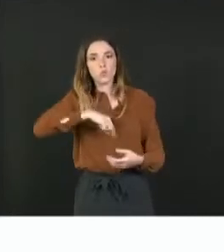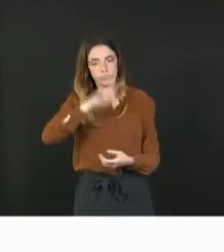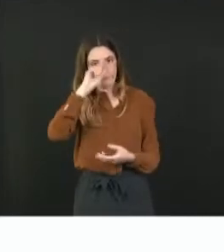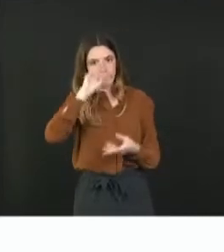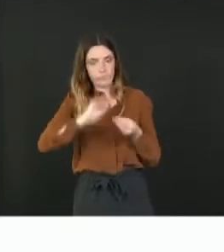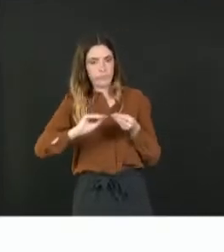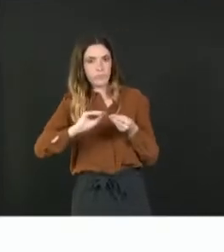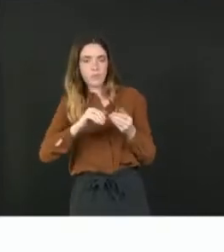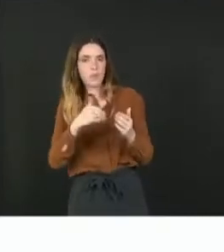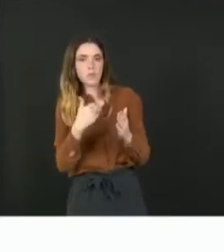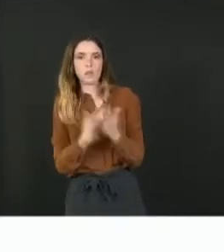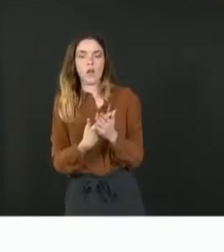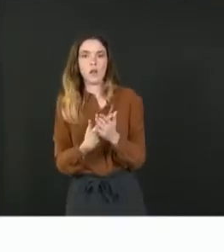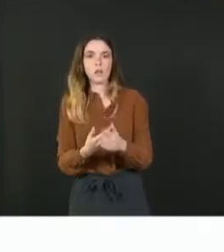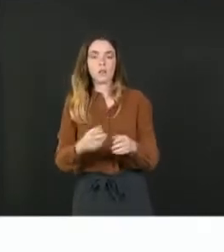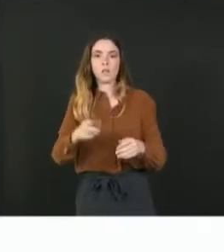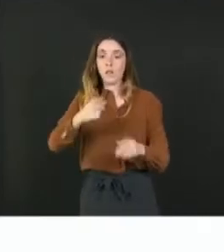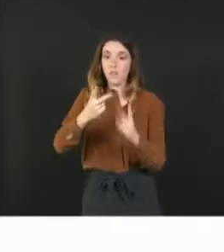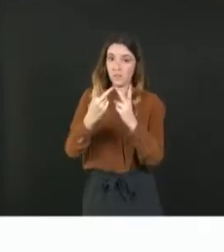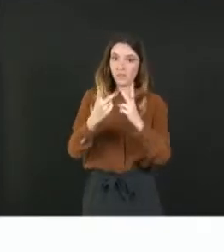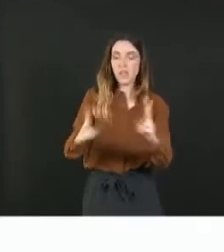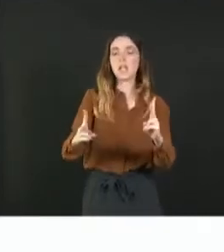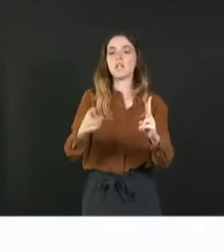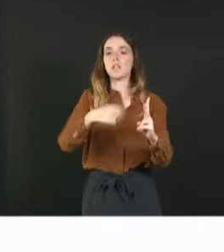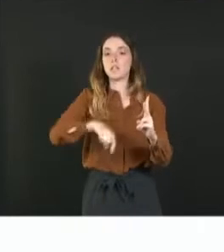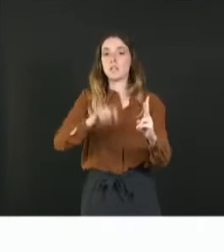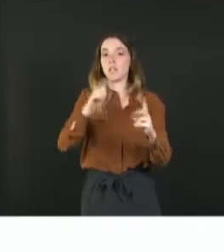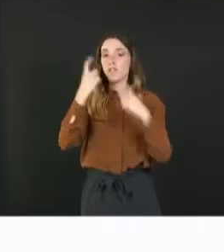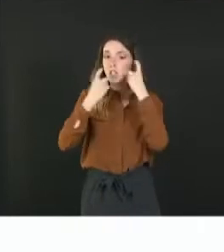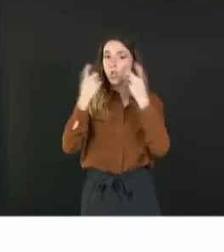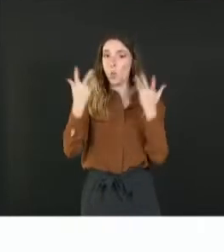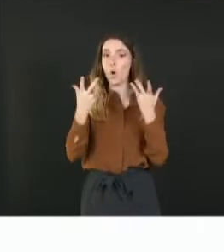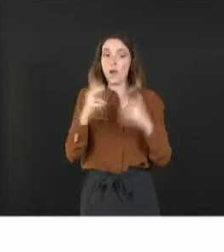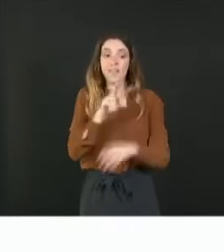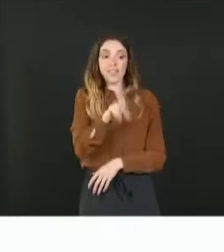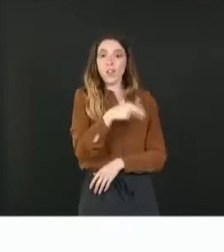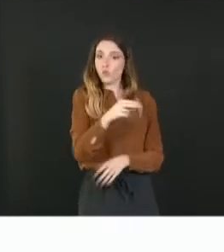a besoin la nature en ville, non seulement pour